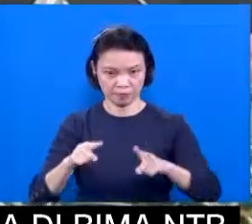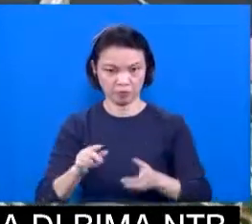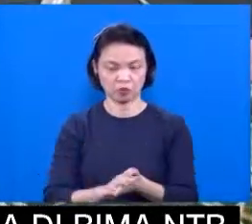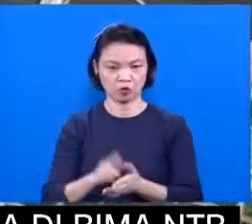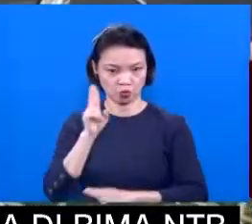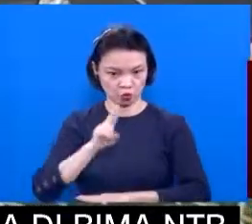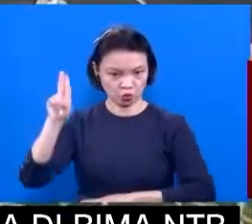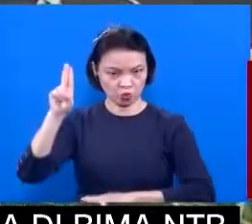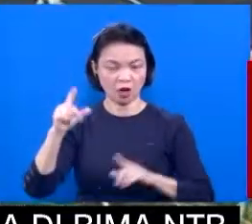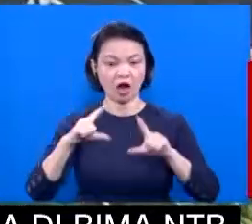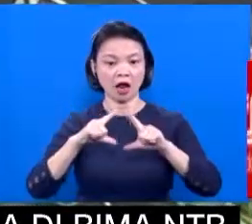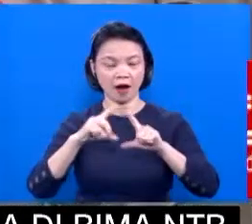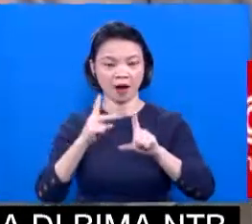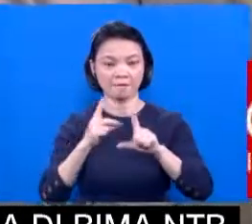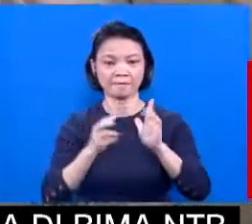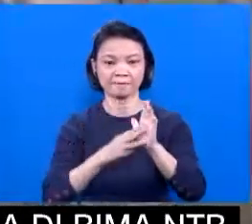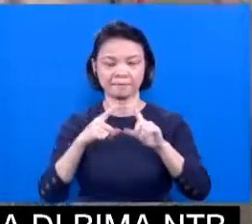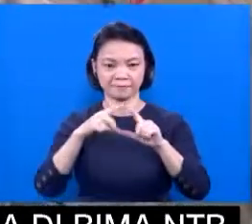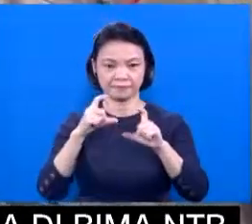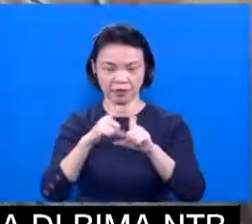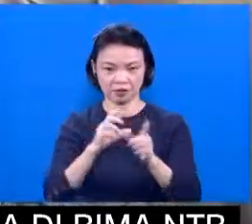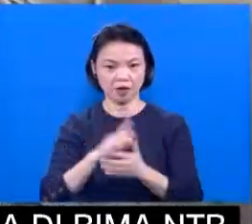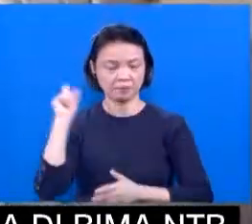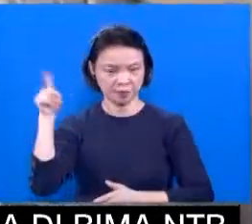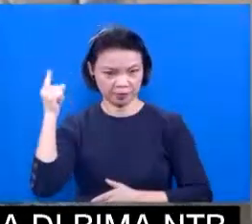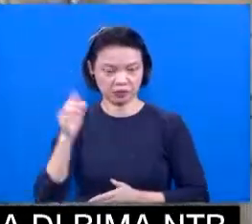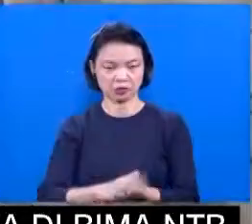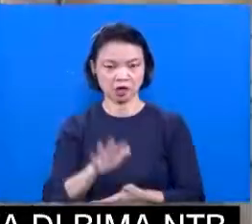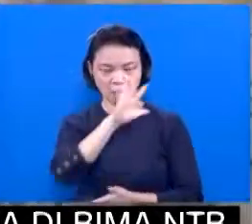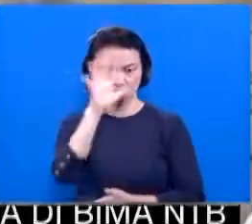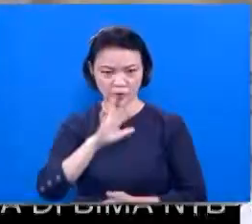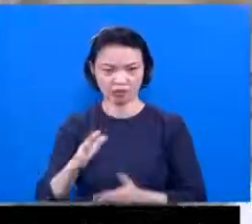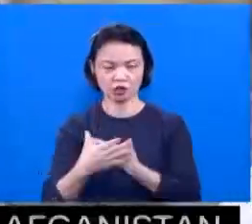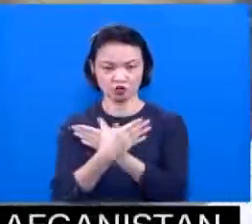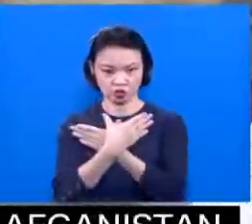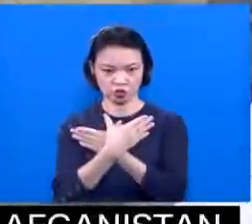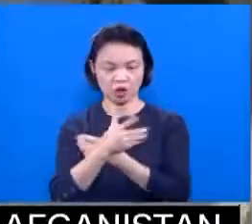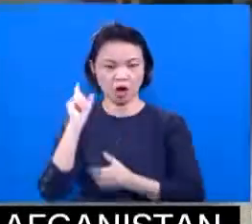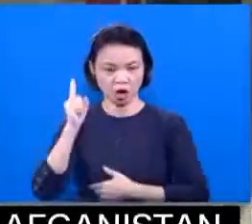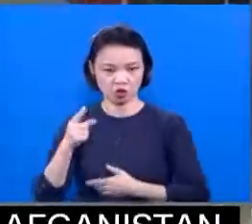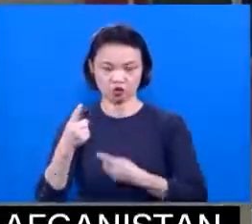untuk melantik Ahmad Rasyidi Pemkab Sumenep masih berkonsultasi dengan Kementerian Dalam Negeri